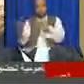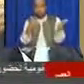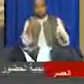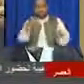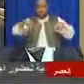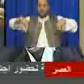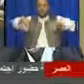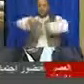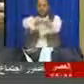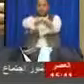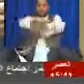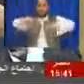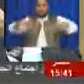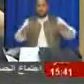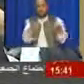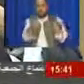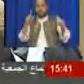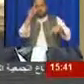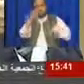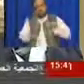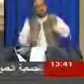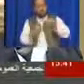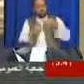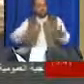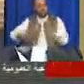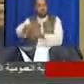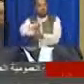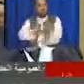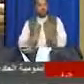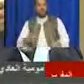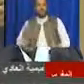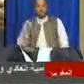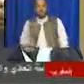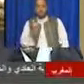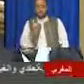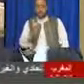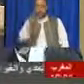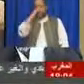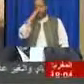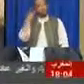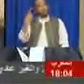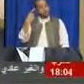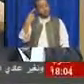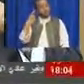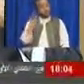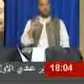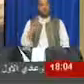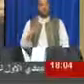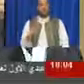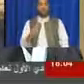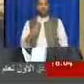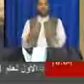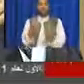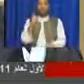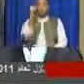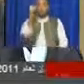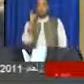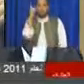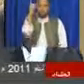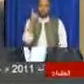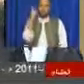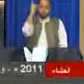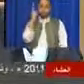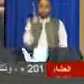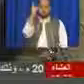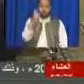الشوارع والناس حتى بمناسبه غير مناسبه اذا كان هناك مناسبه فرح فقط او عرس جيد النار طول